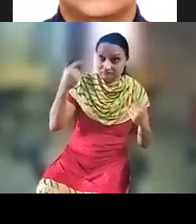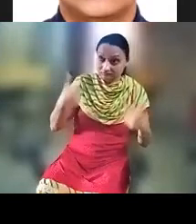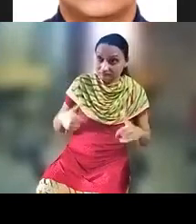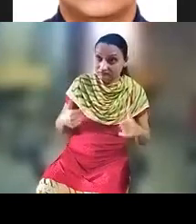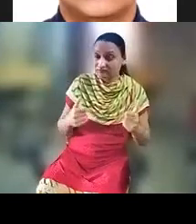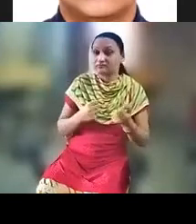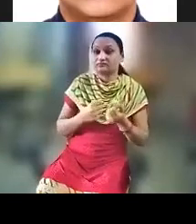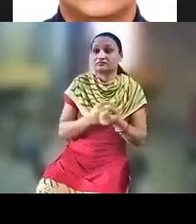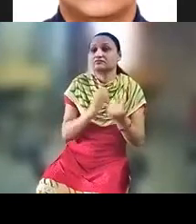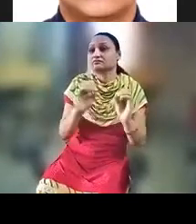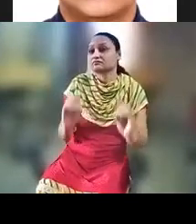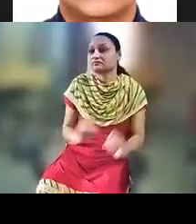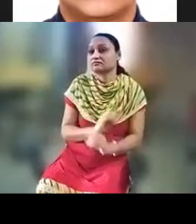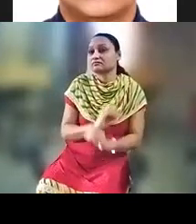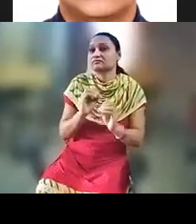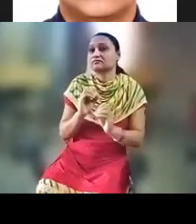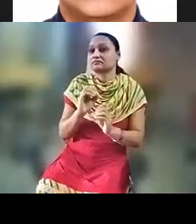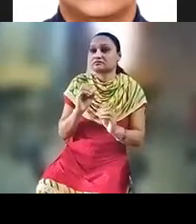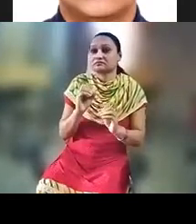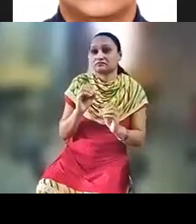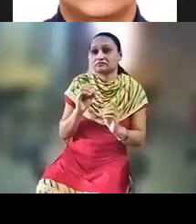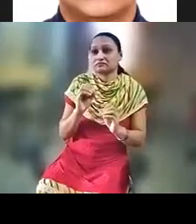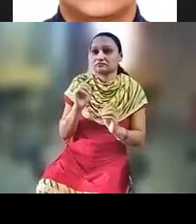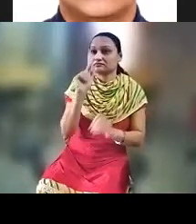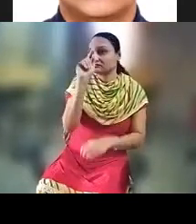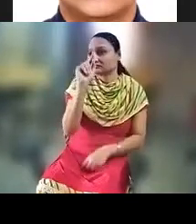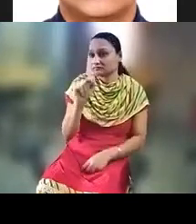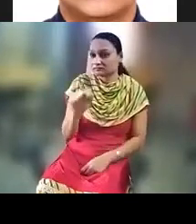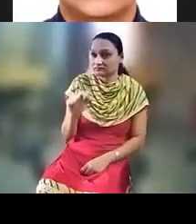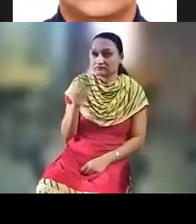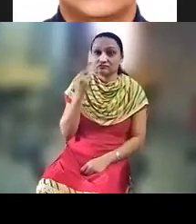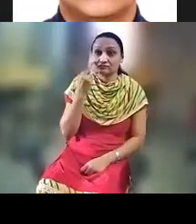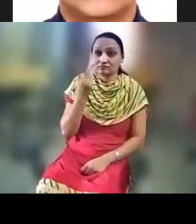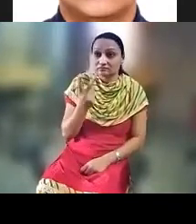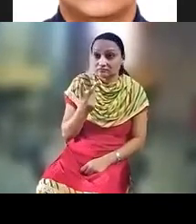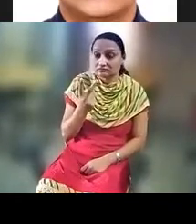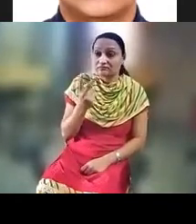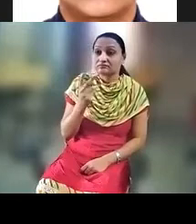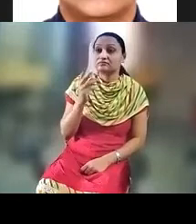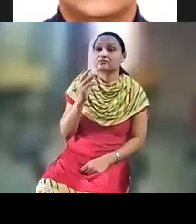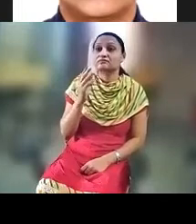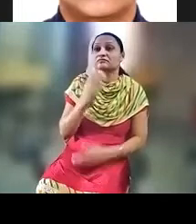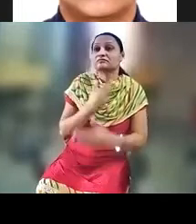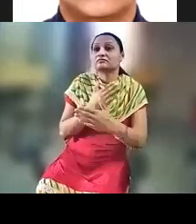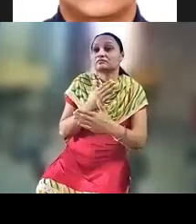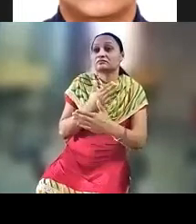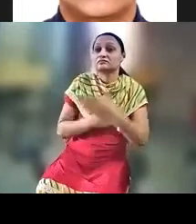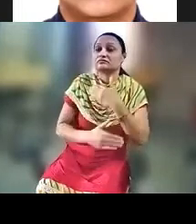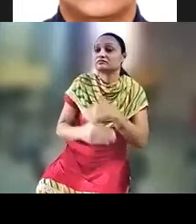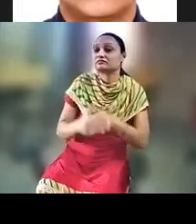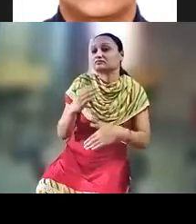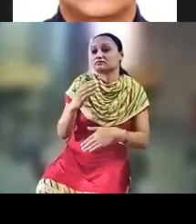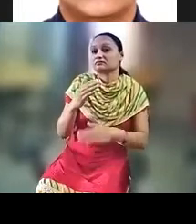हम बहुत अच्छी तरह समझ सकते हैं कि जो चिल्ड्रन विद डिसेबिलिटीज हैं वो सब काफी पीछे रहे होंगे।